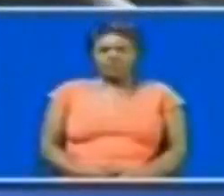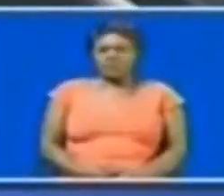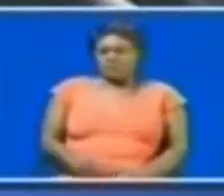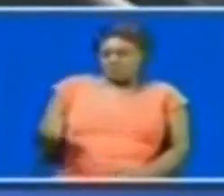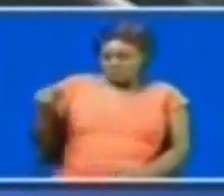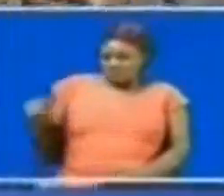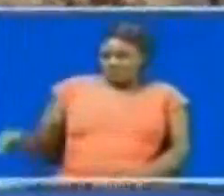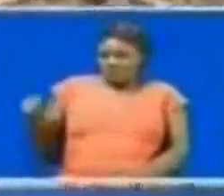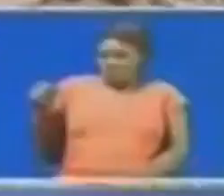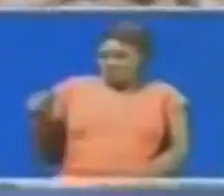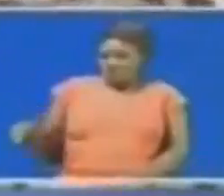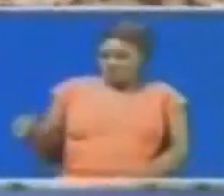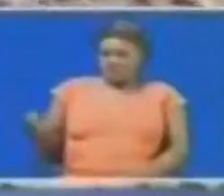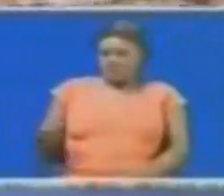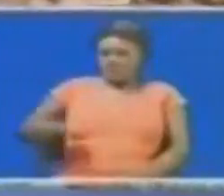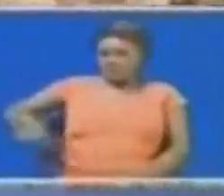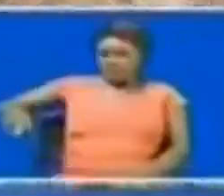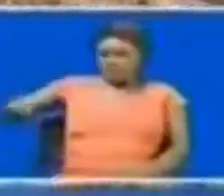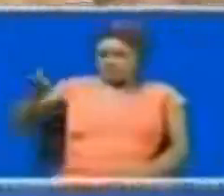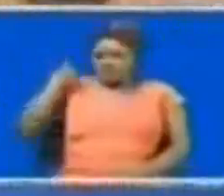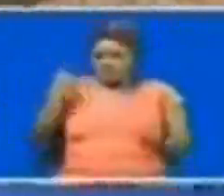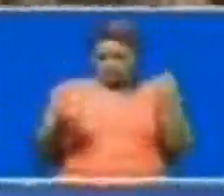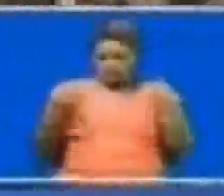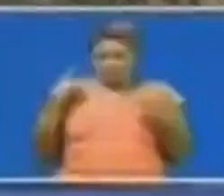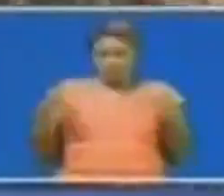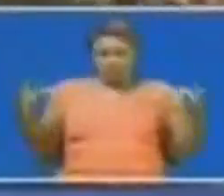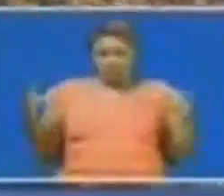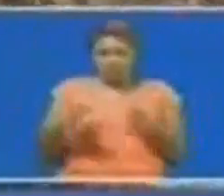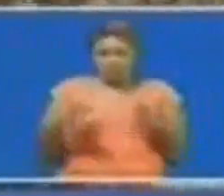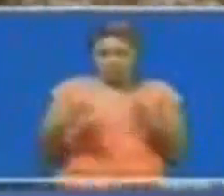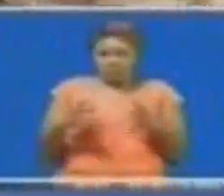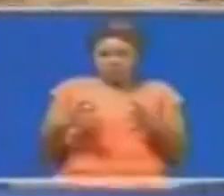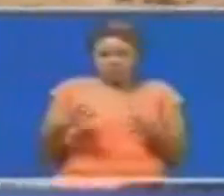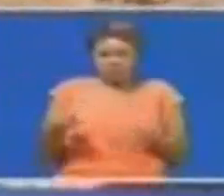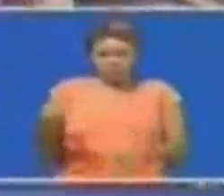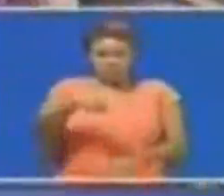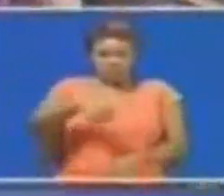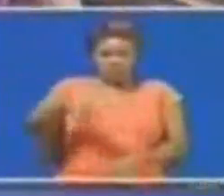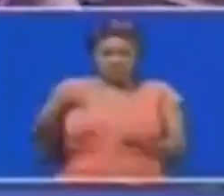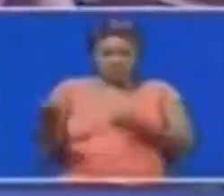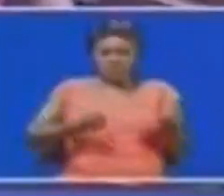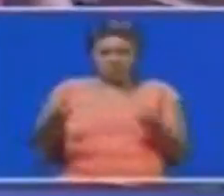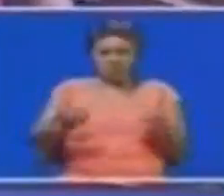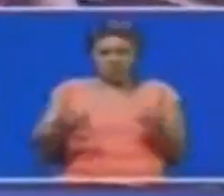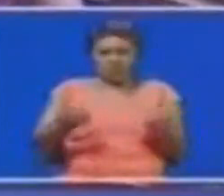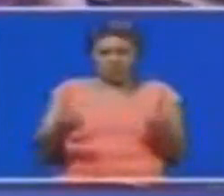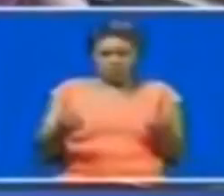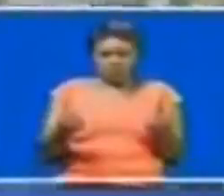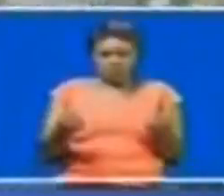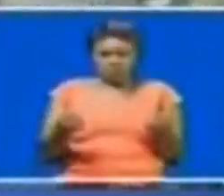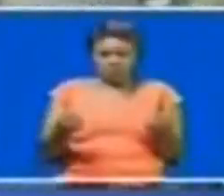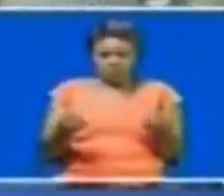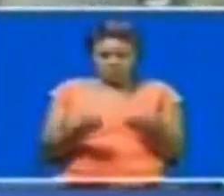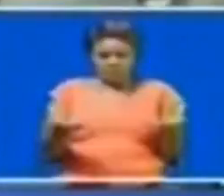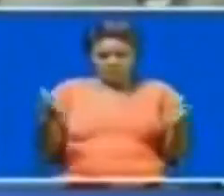Mida alfajiri katika eneo la Sochoi, kaunti ya Nandi, wakazi wa mbali na karibu walilizingira gari hili aina ya Prado,